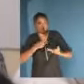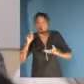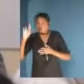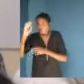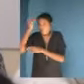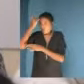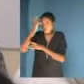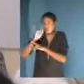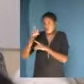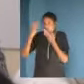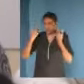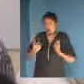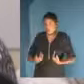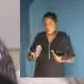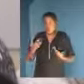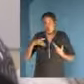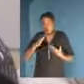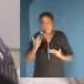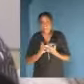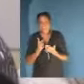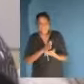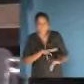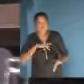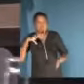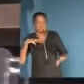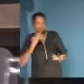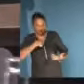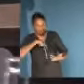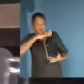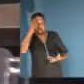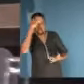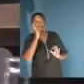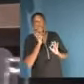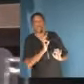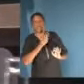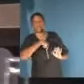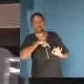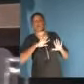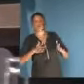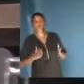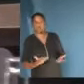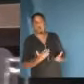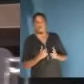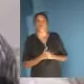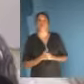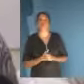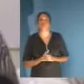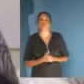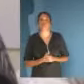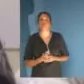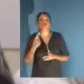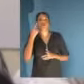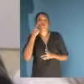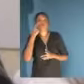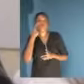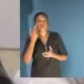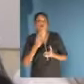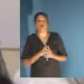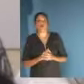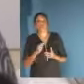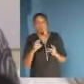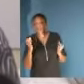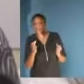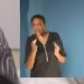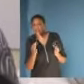encore. C'est la fierté. Nous voyons que, de temps en temps, c'est peut-être de moins en moins